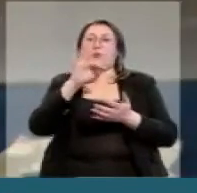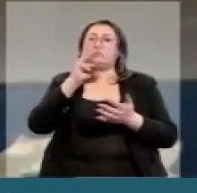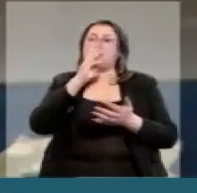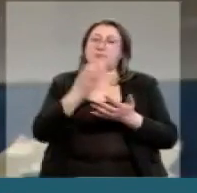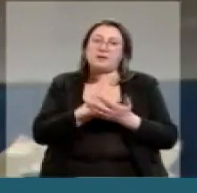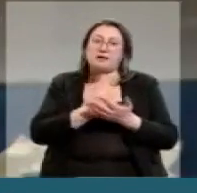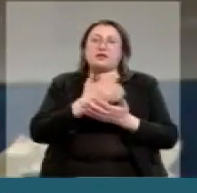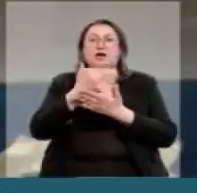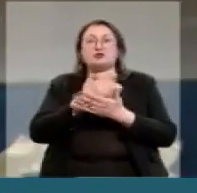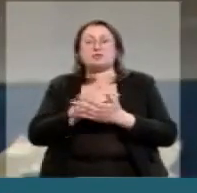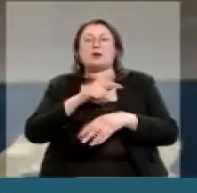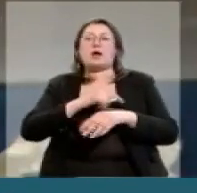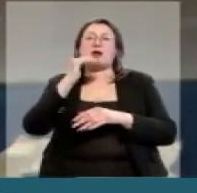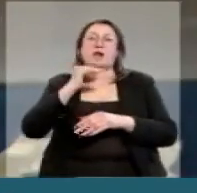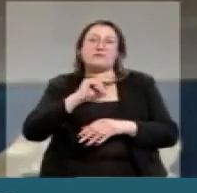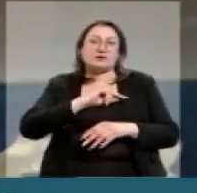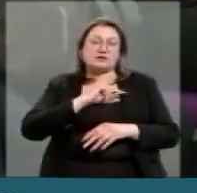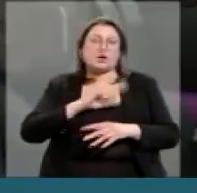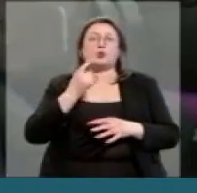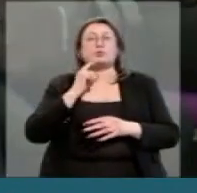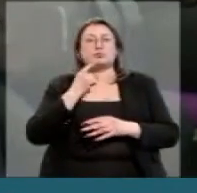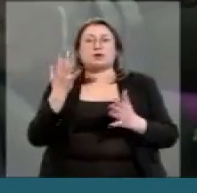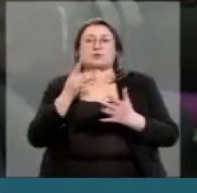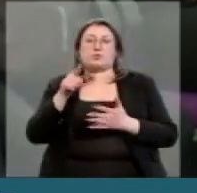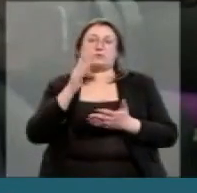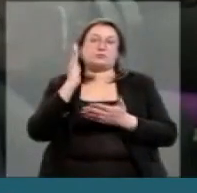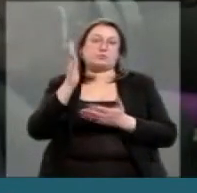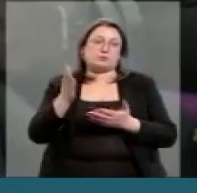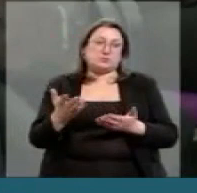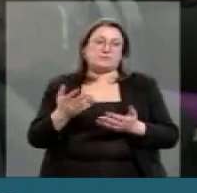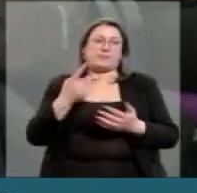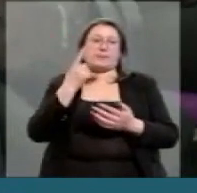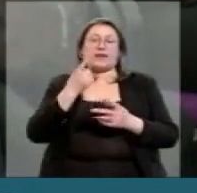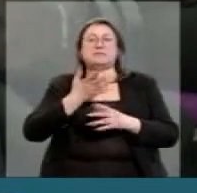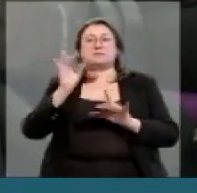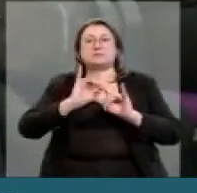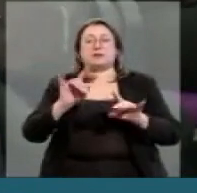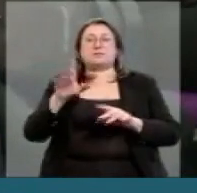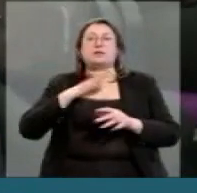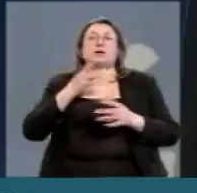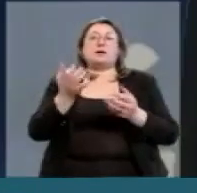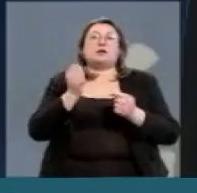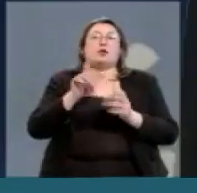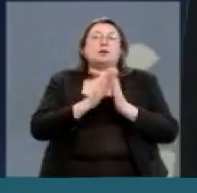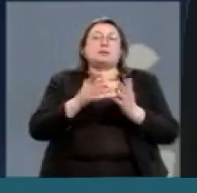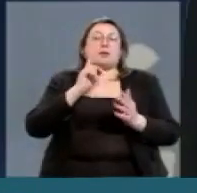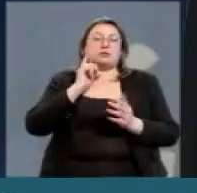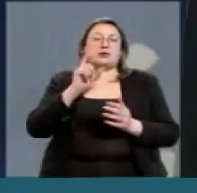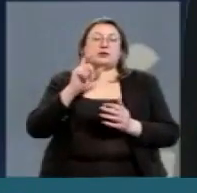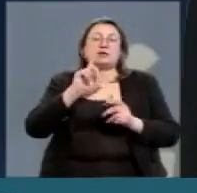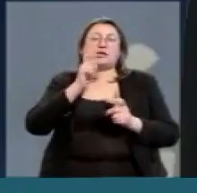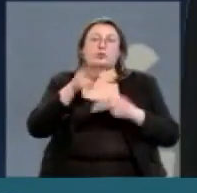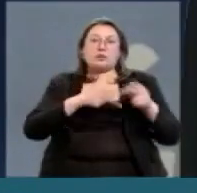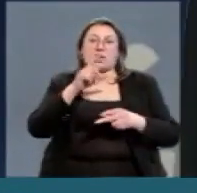заработной плате, режиме и графике работы, о трудностях, которые их ожидают. Одной из спикеров стала лауреат Золотой книги молодежи,